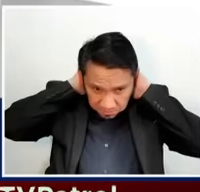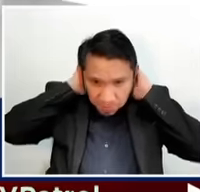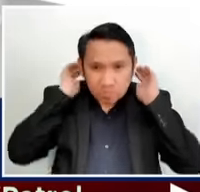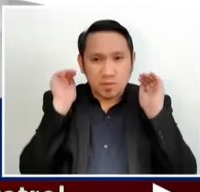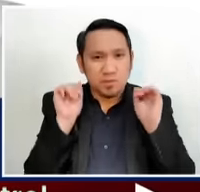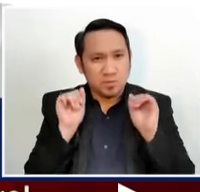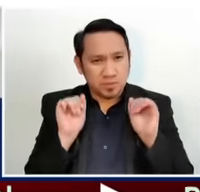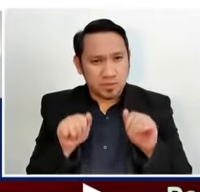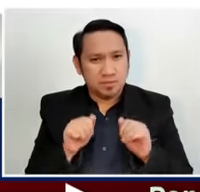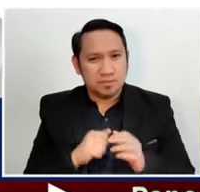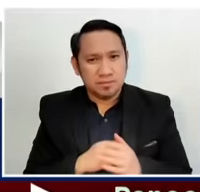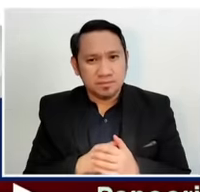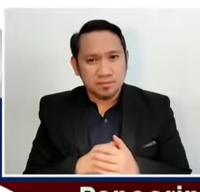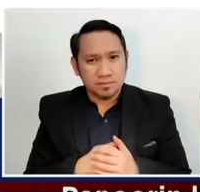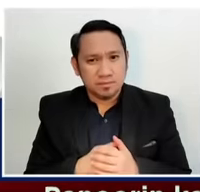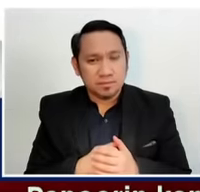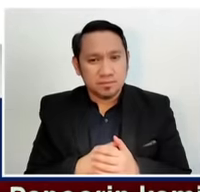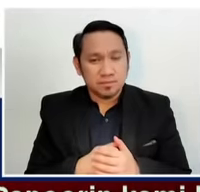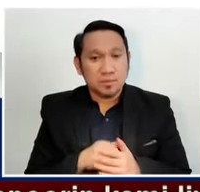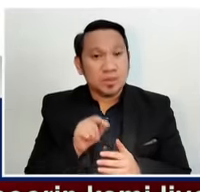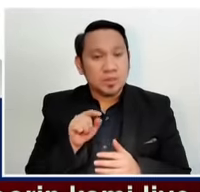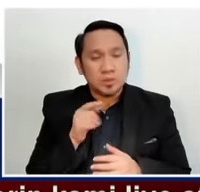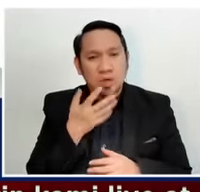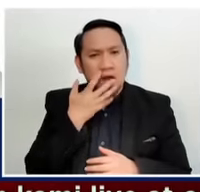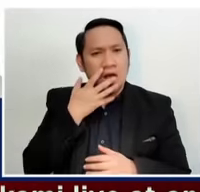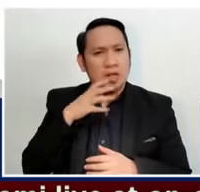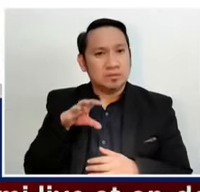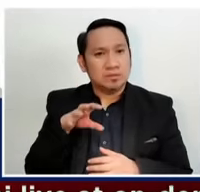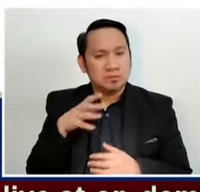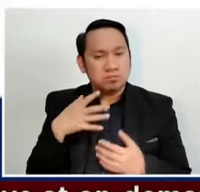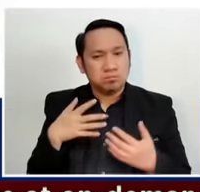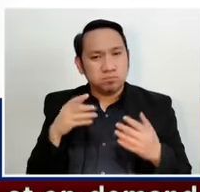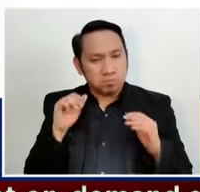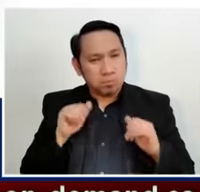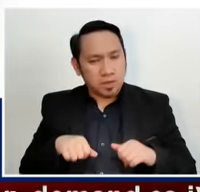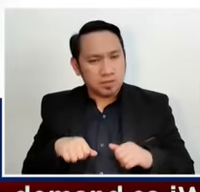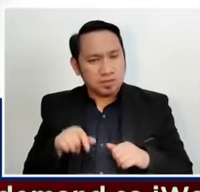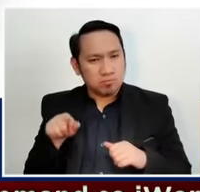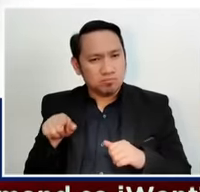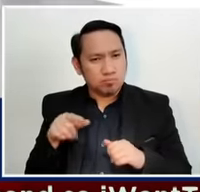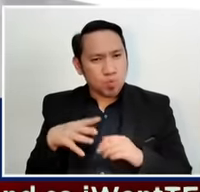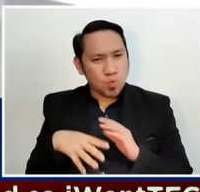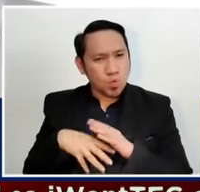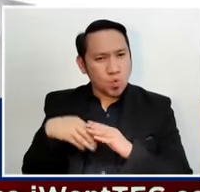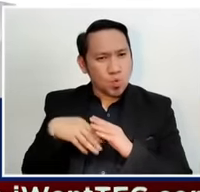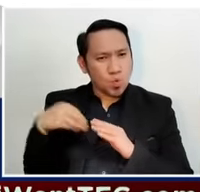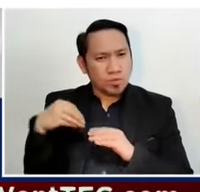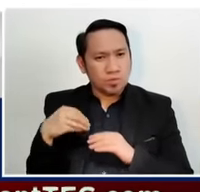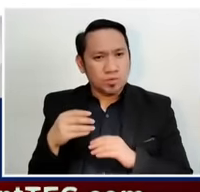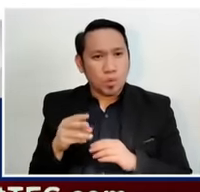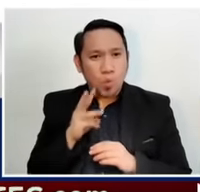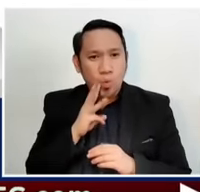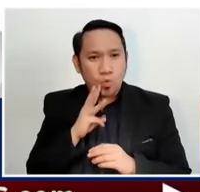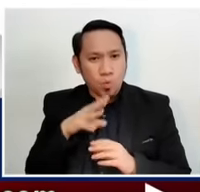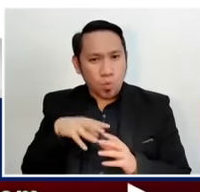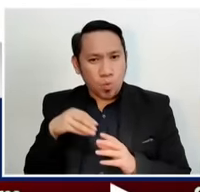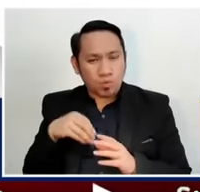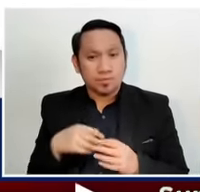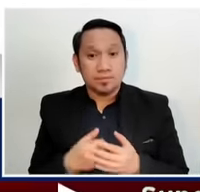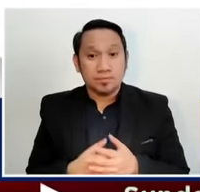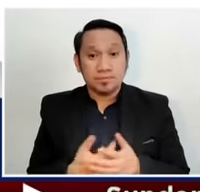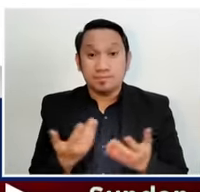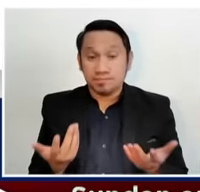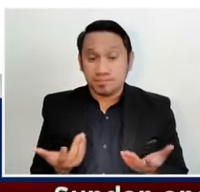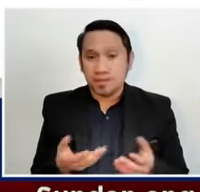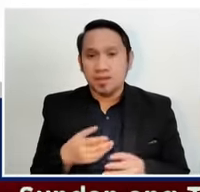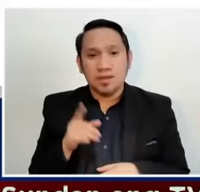at least naman yung heat, no, pwede kasing i-absorb ng water. Ginhawa rin ang dala ng pagkain ng malalamig gaya